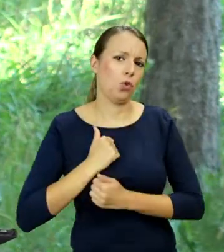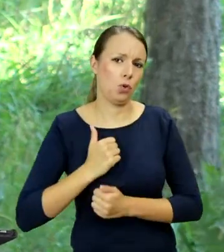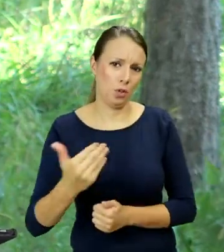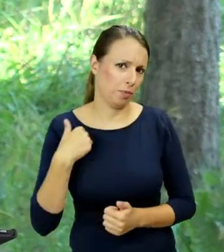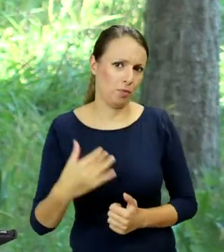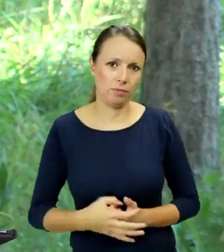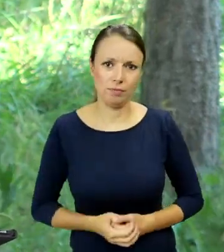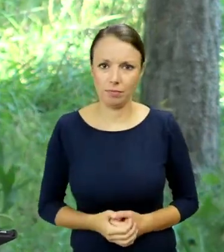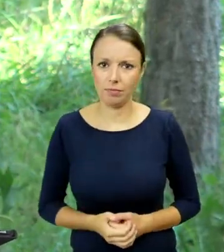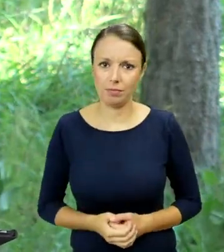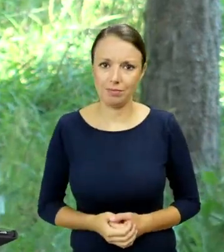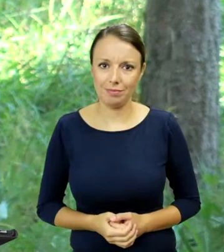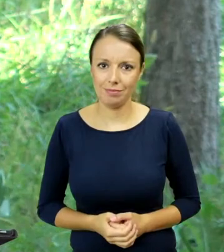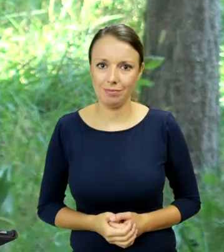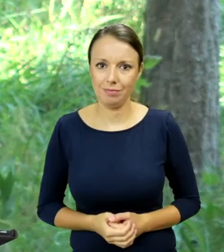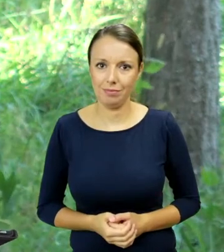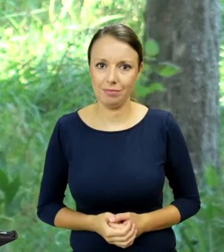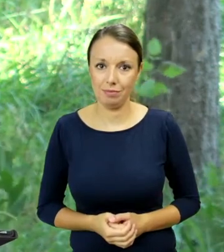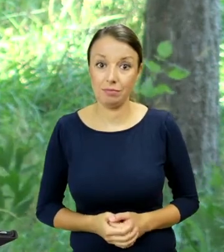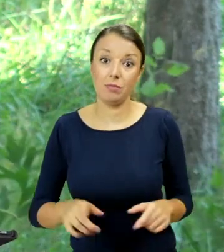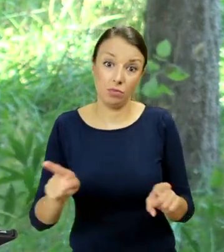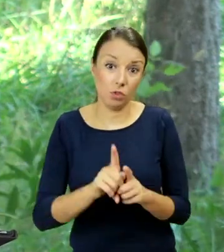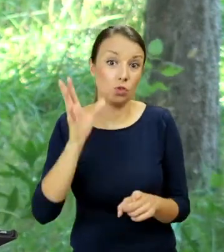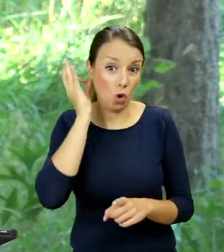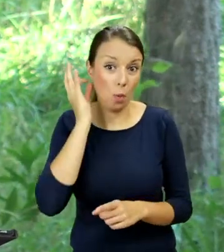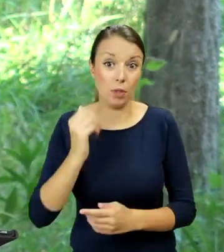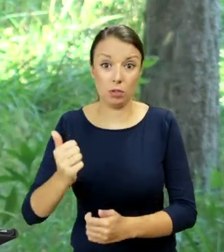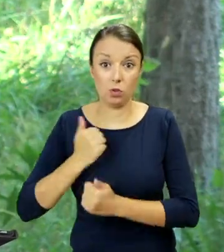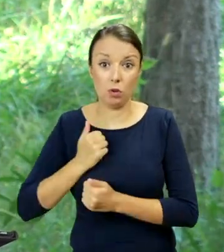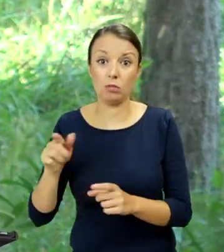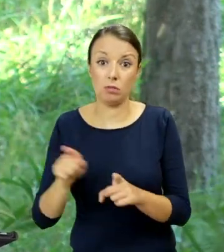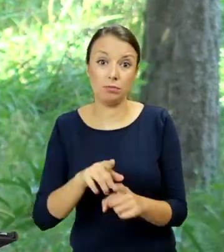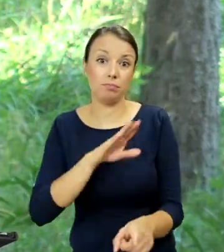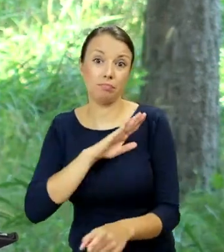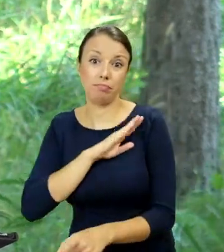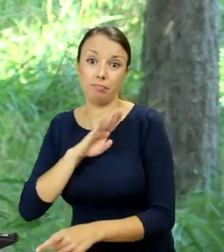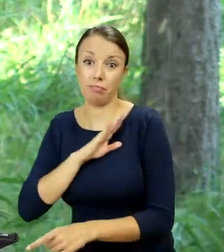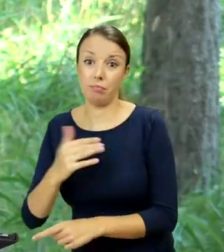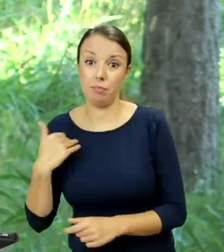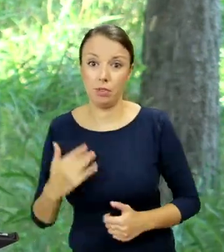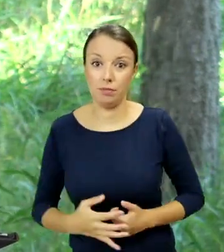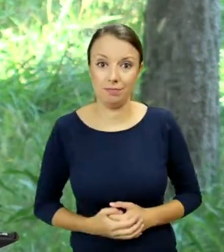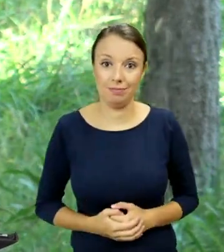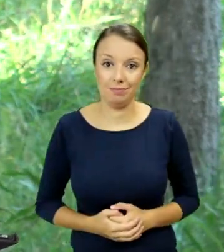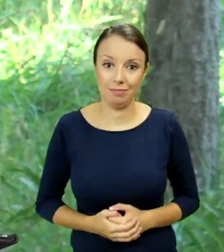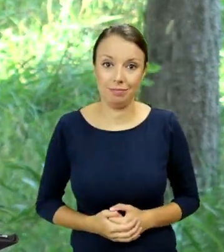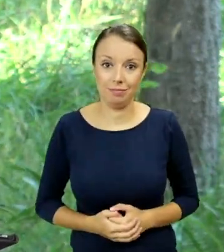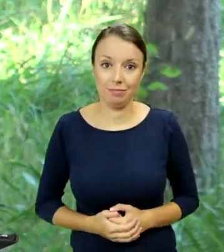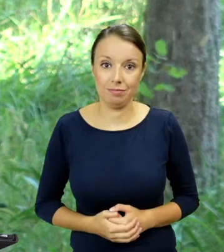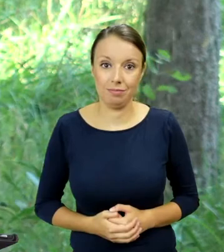też ginęły. Ale gdy kurz bitewny opadł,